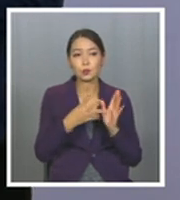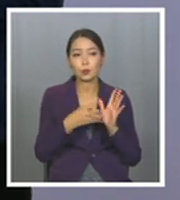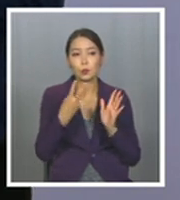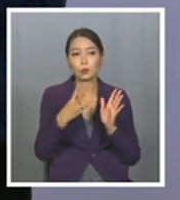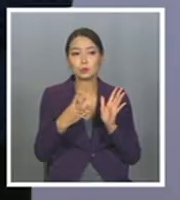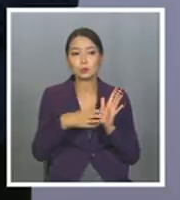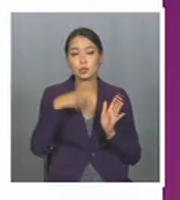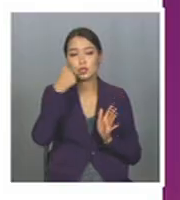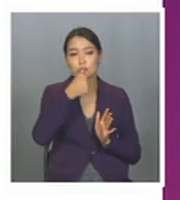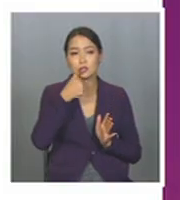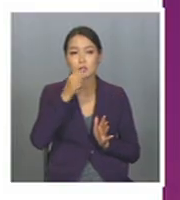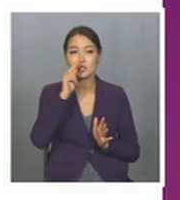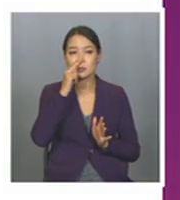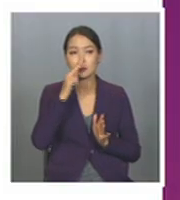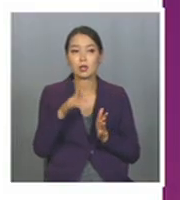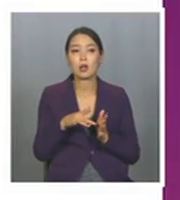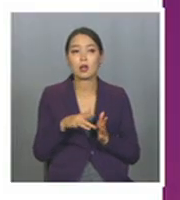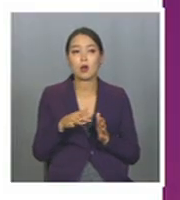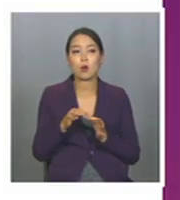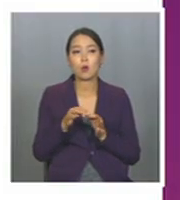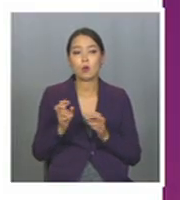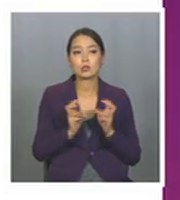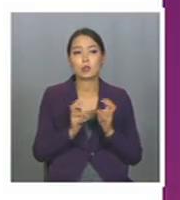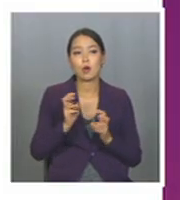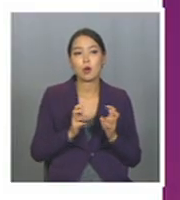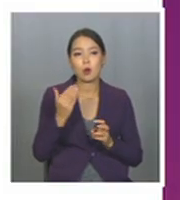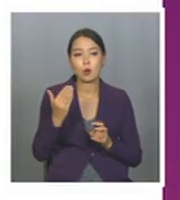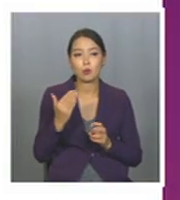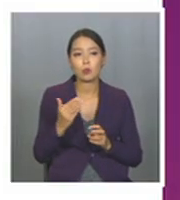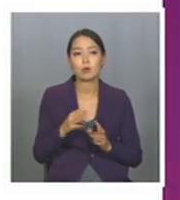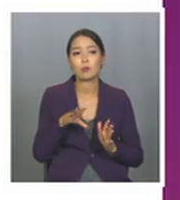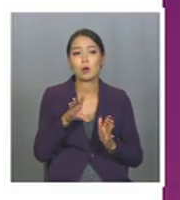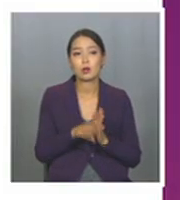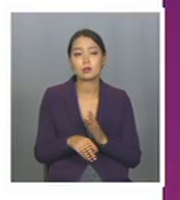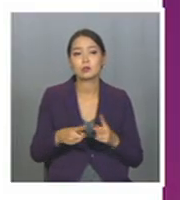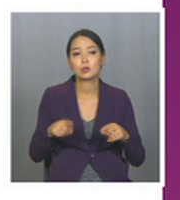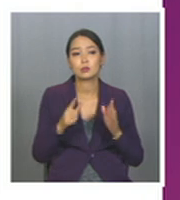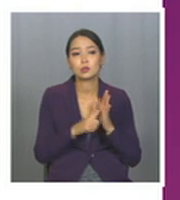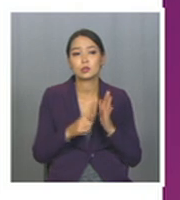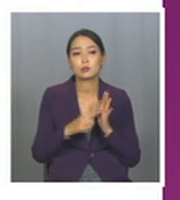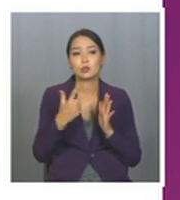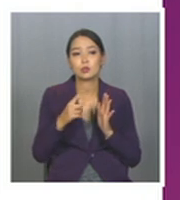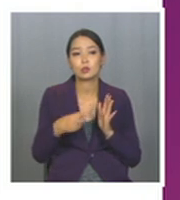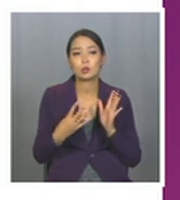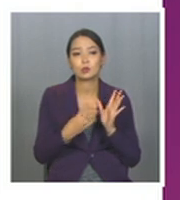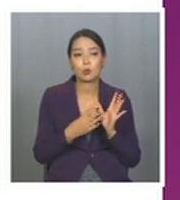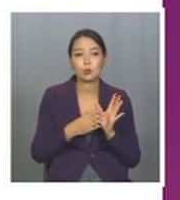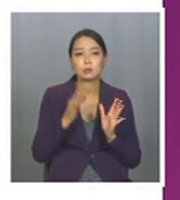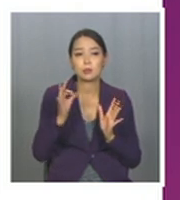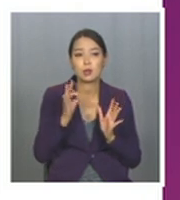1939 жылы Шымкент қорғасын зауыты одақ бойынша қорытылған қорғасынның 73,9%